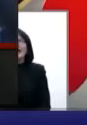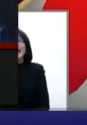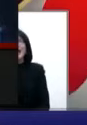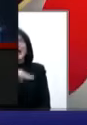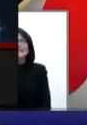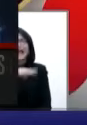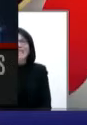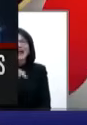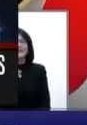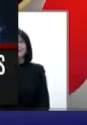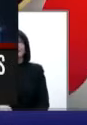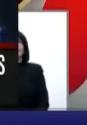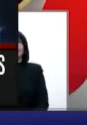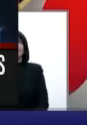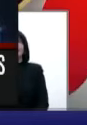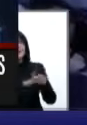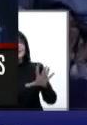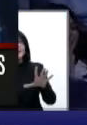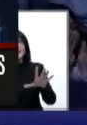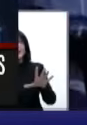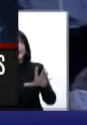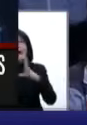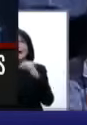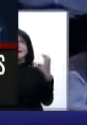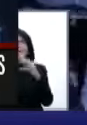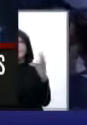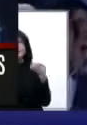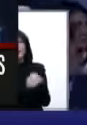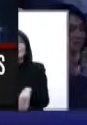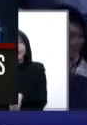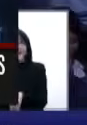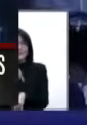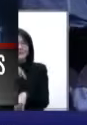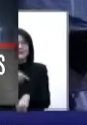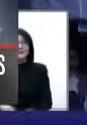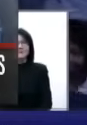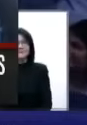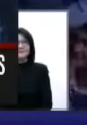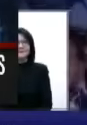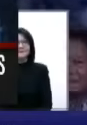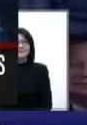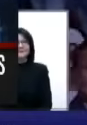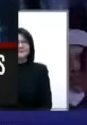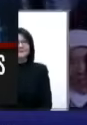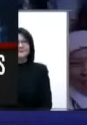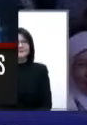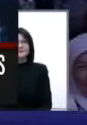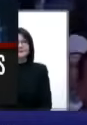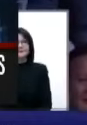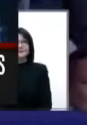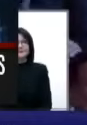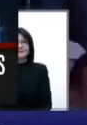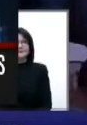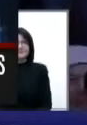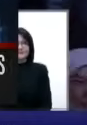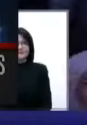ee apa ya keceriaannya muncul jadi dia menjadi diri saya sendiri meskipun ada beberapa yang lepas tetapi ee